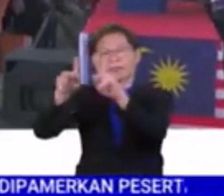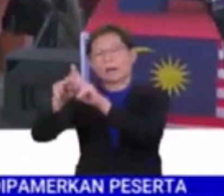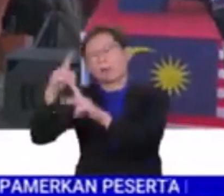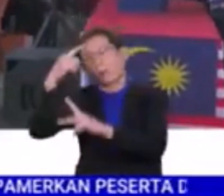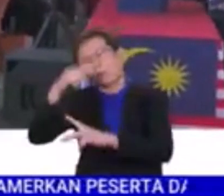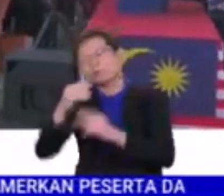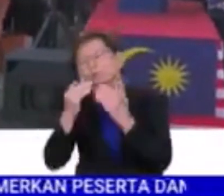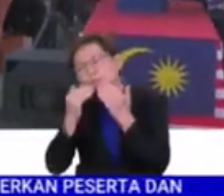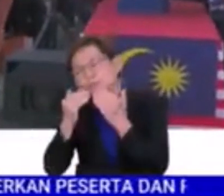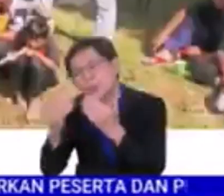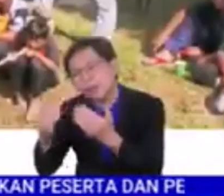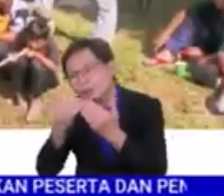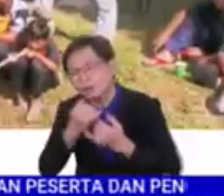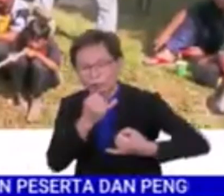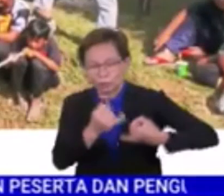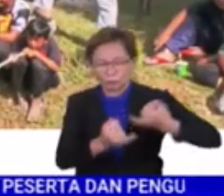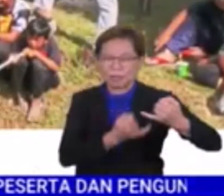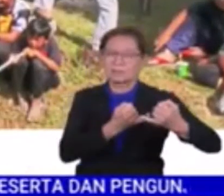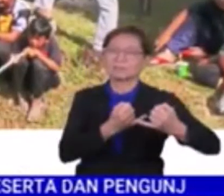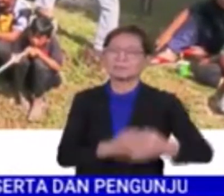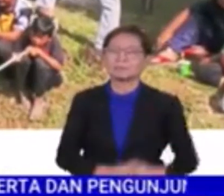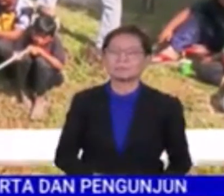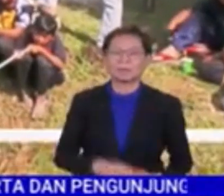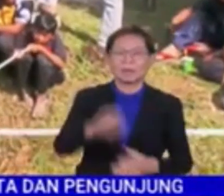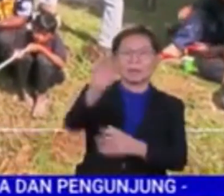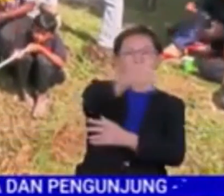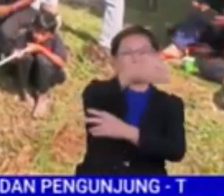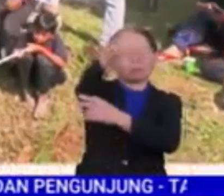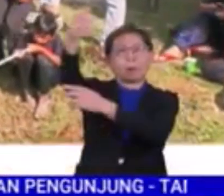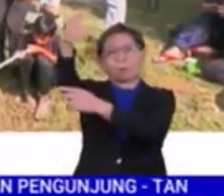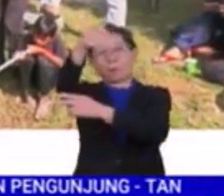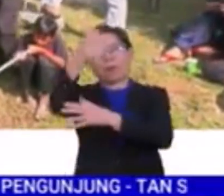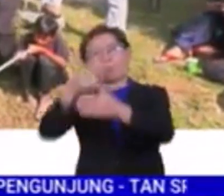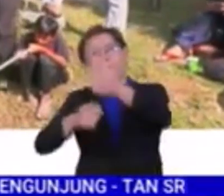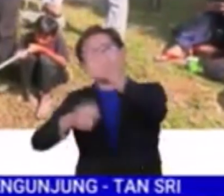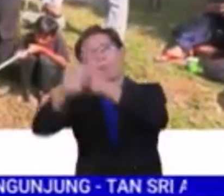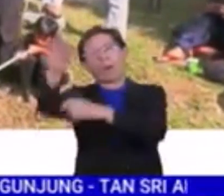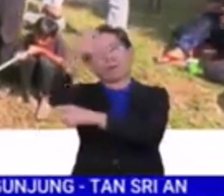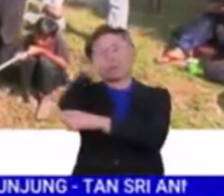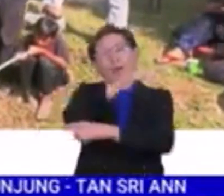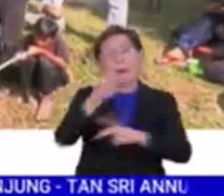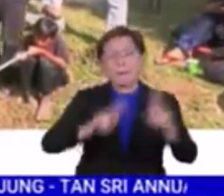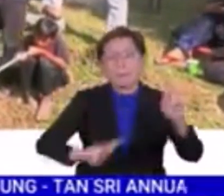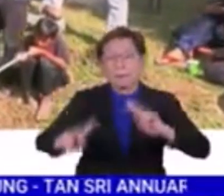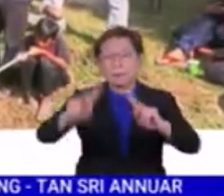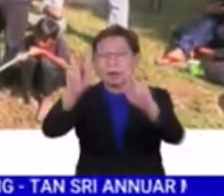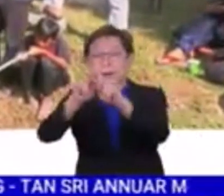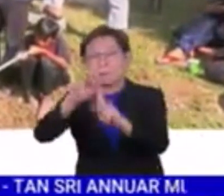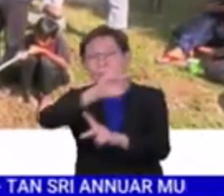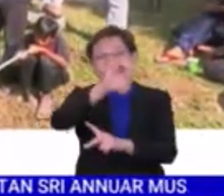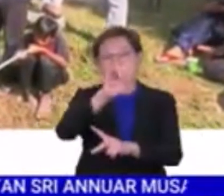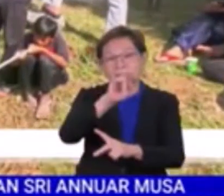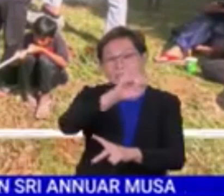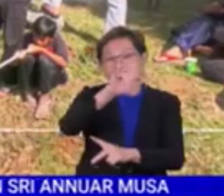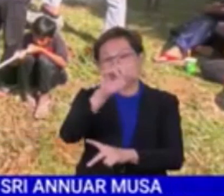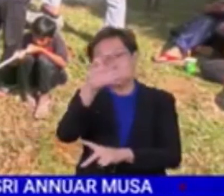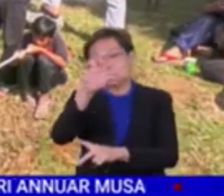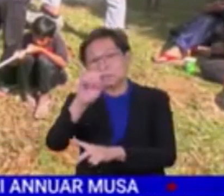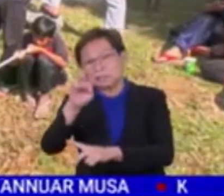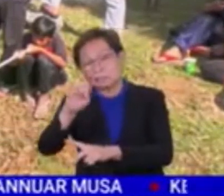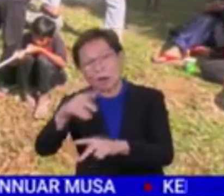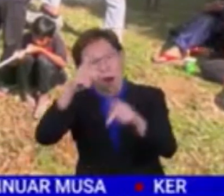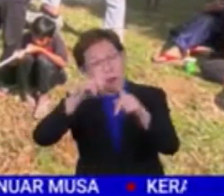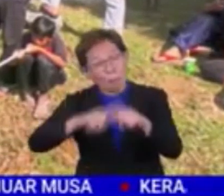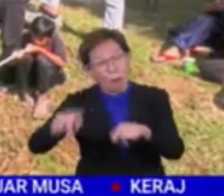menghargai jasa mereka. Kibaran jalur gemilang serta sambutan meriah oleh penduduk Kampung Jenjarum dengan pelbagai aktiviti menarik